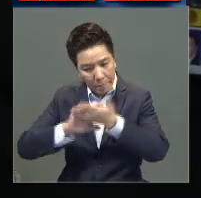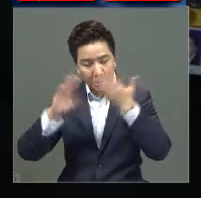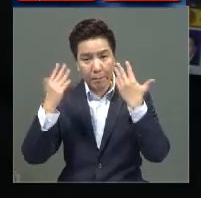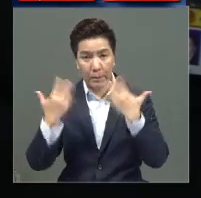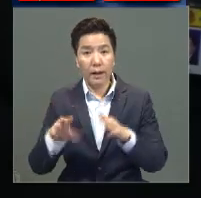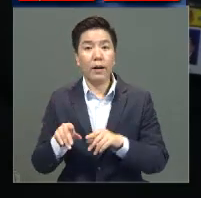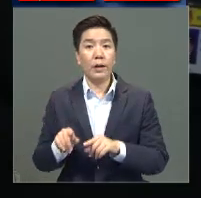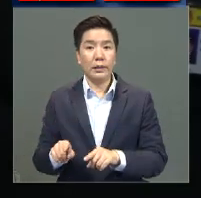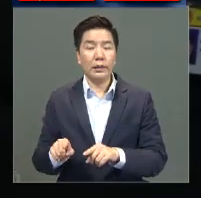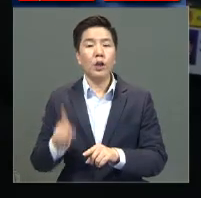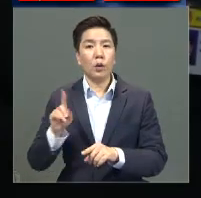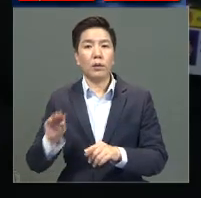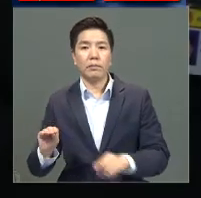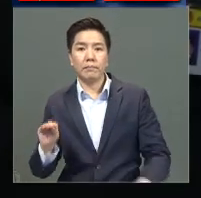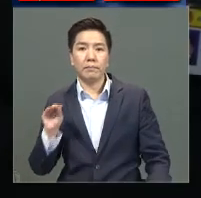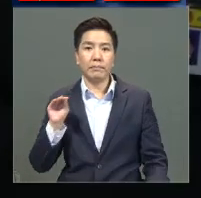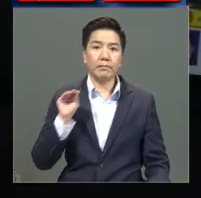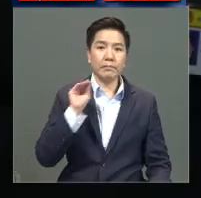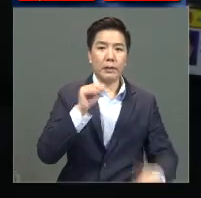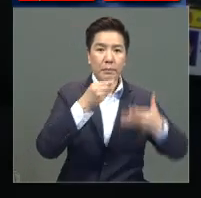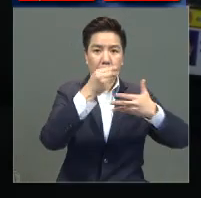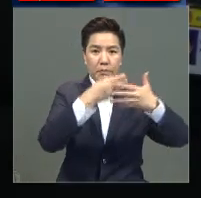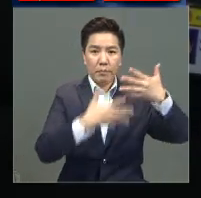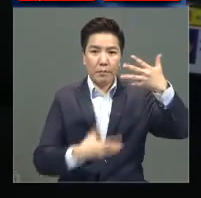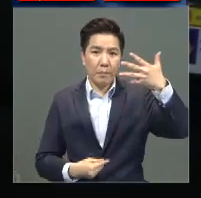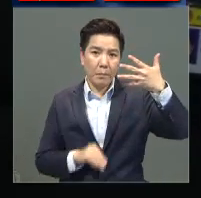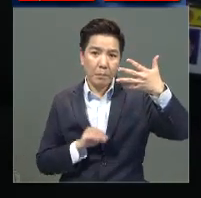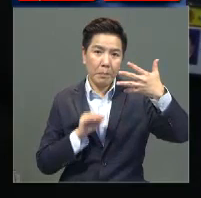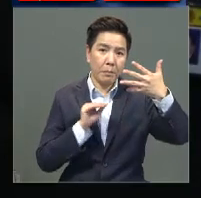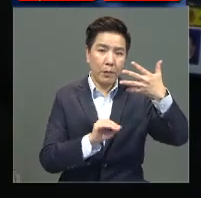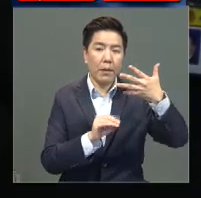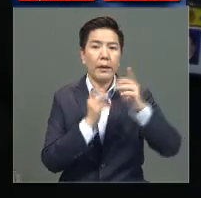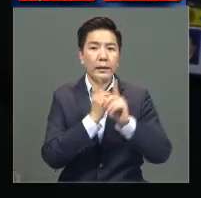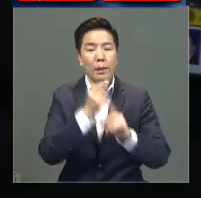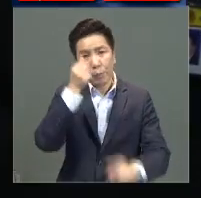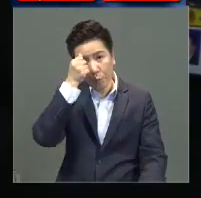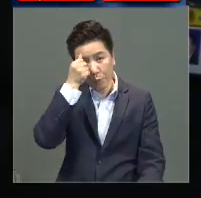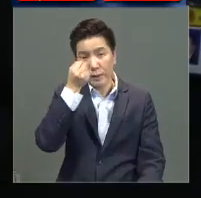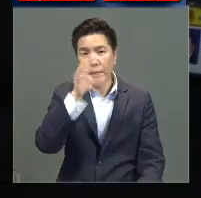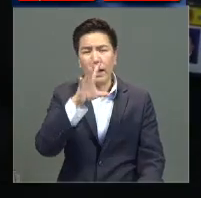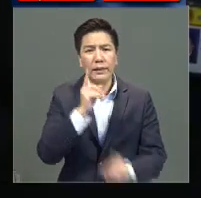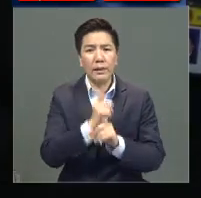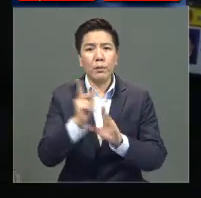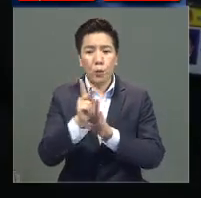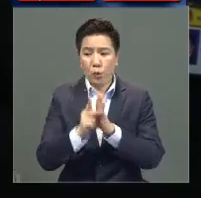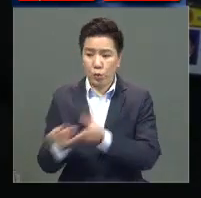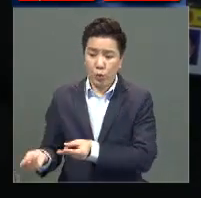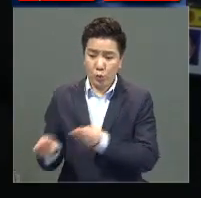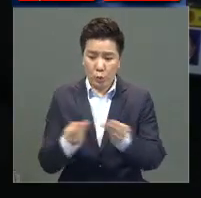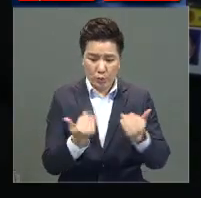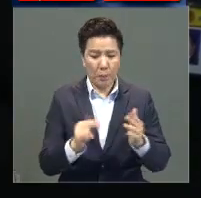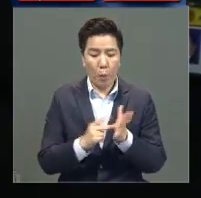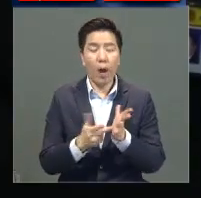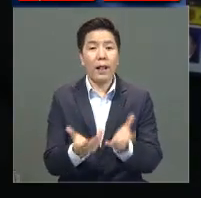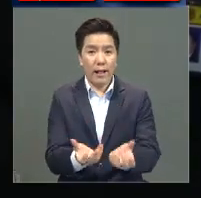แล้วนะครับก็จะต้องบรรจุระเบียบวาระภายใน15วันเป็นไปตามข้อบังคับก็ส่งวันนี้ก็ถือว่ารับตั้ง